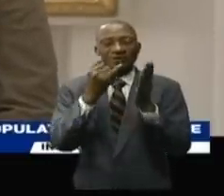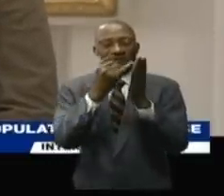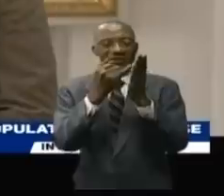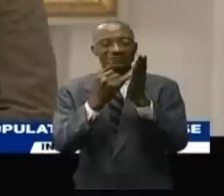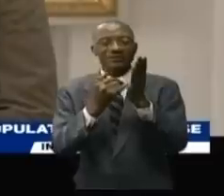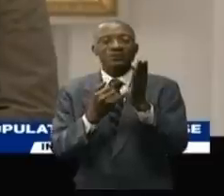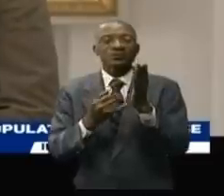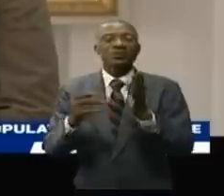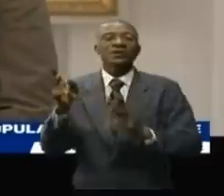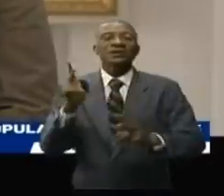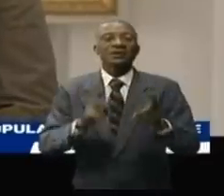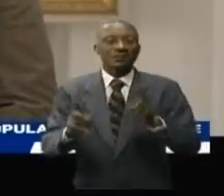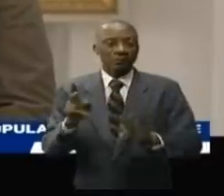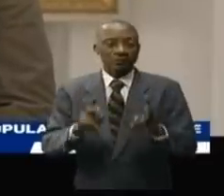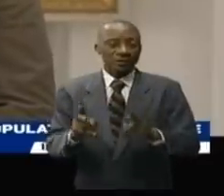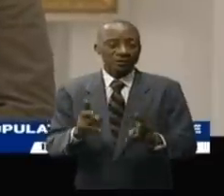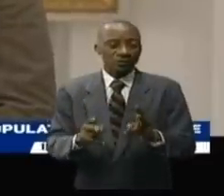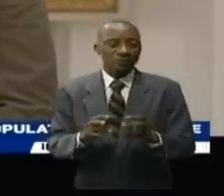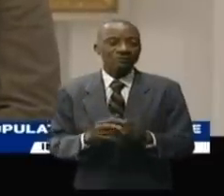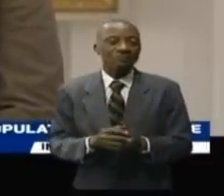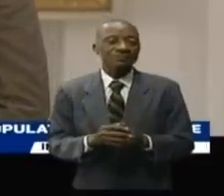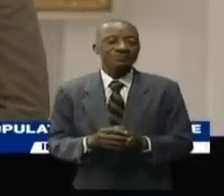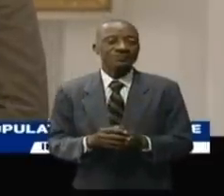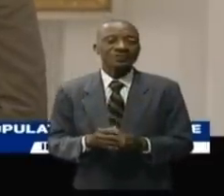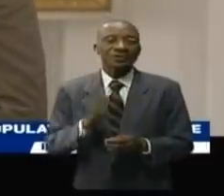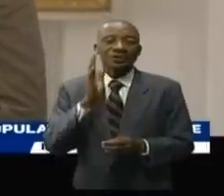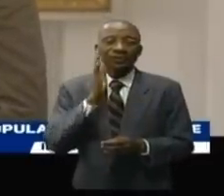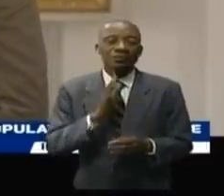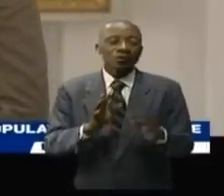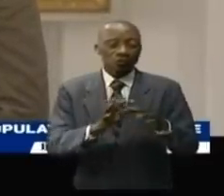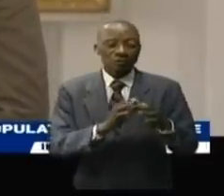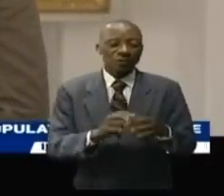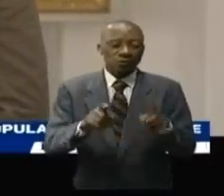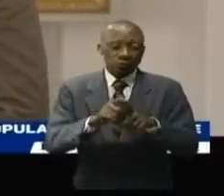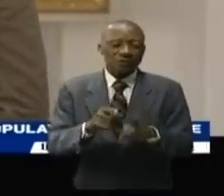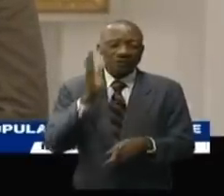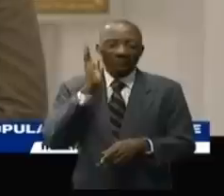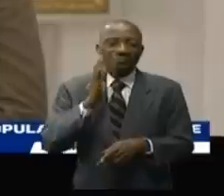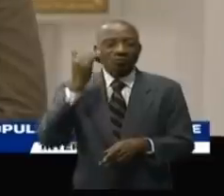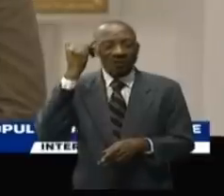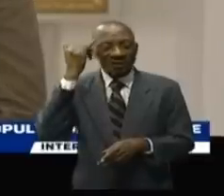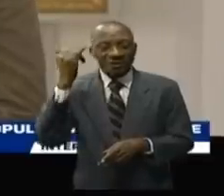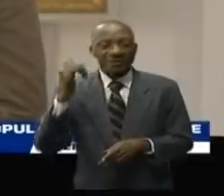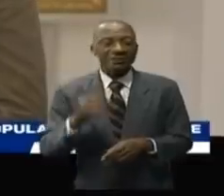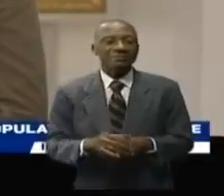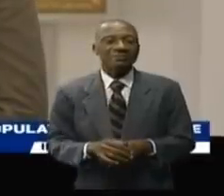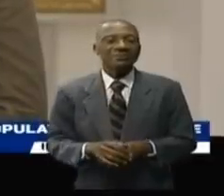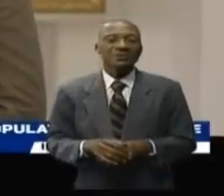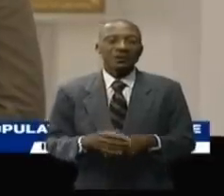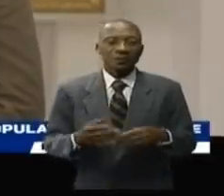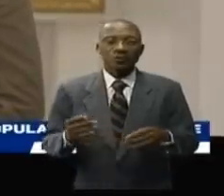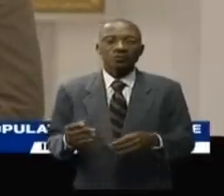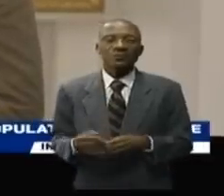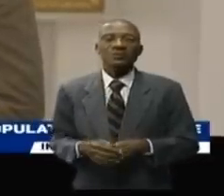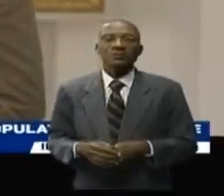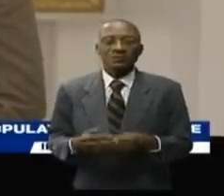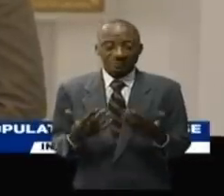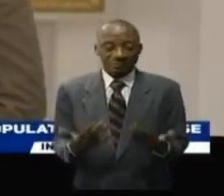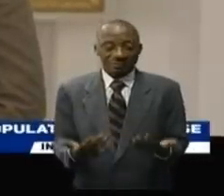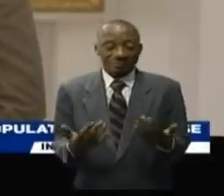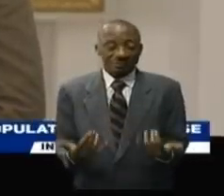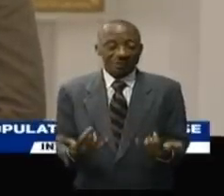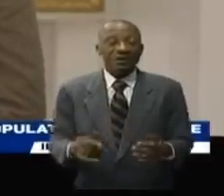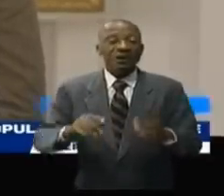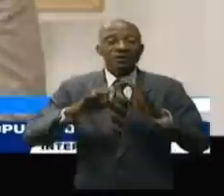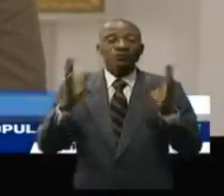par l'ONIP, une opération mutualisée. Jusque-là, tout va bien, il y a même une commission qui est en